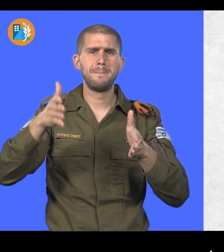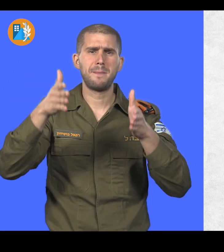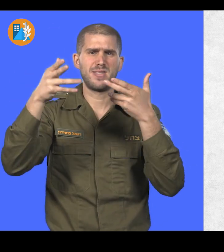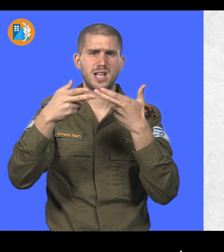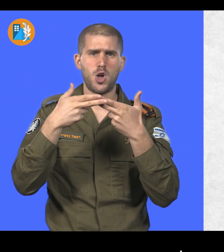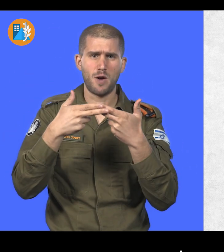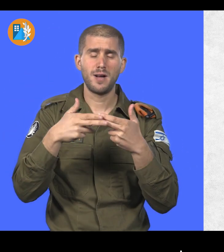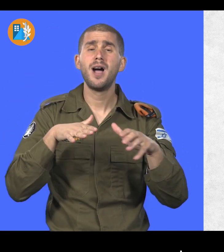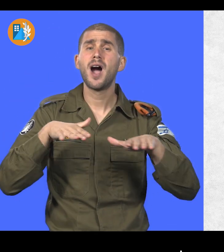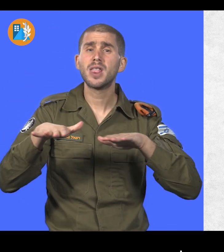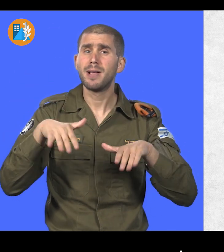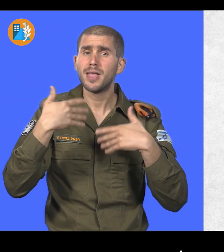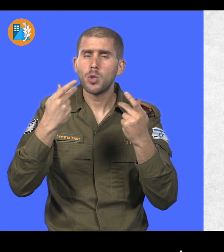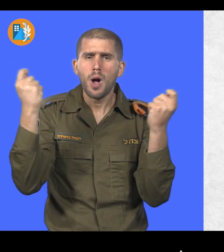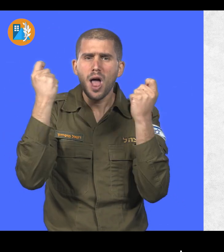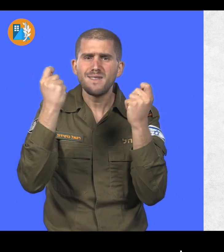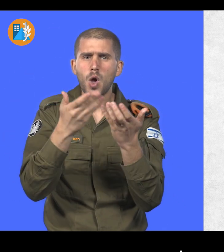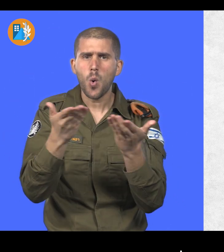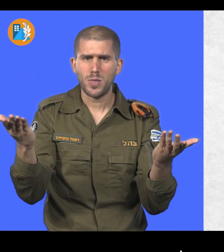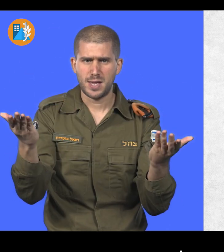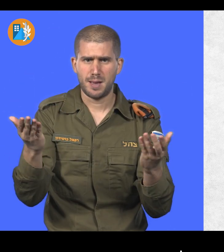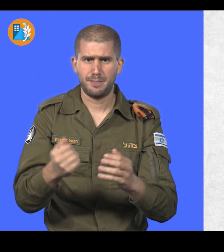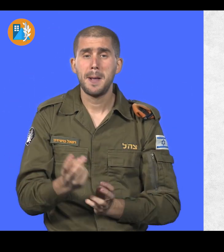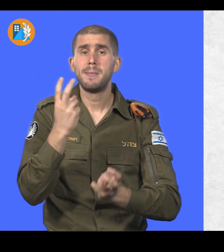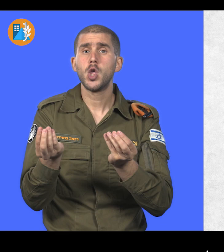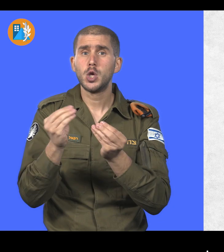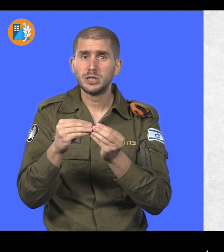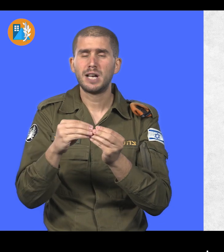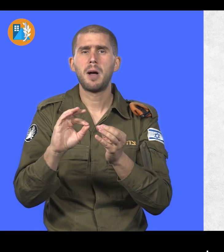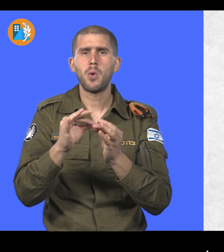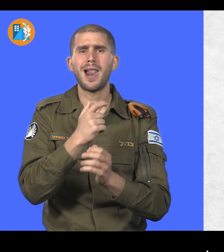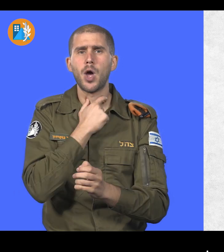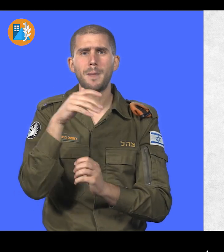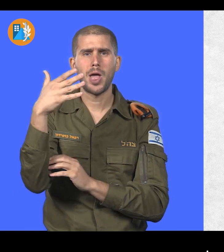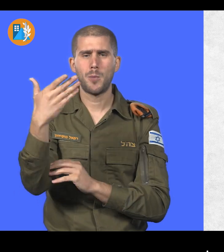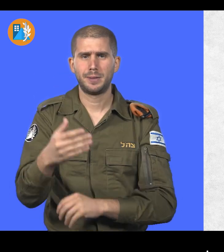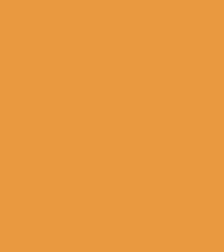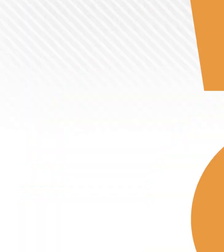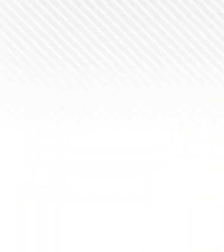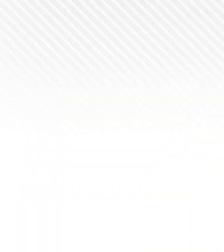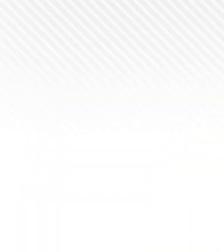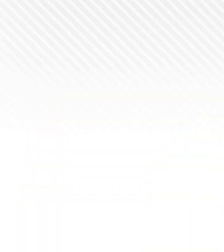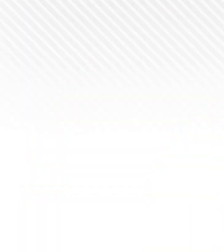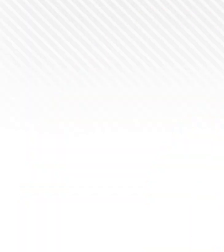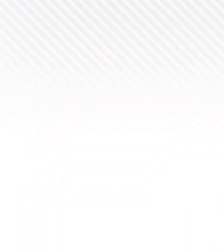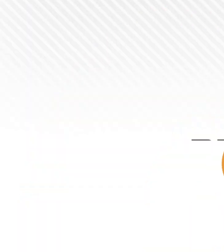בניין קרוב. רעידת אדמה, אל תיתנו לה לתפוס אתכם לא מוכנים. מידע נוסף בפורטל החירום הלאומי.